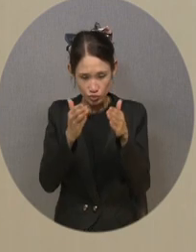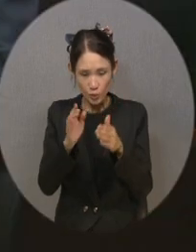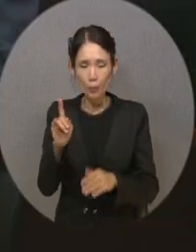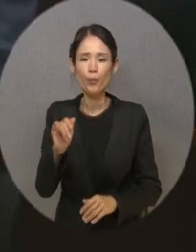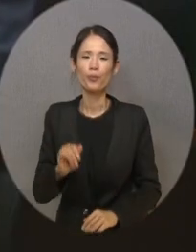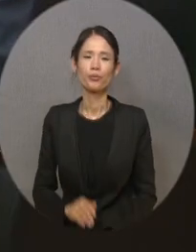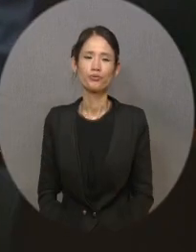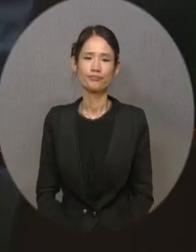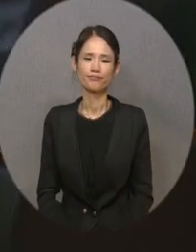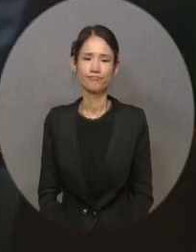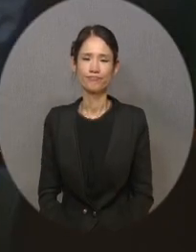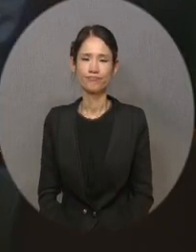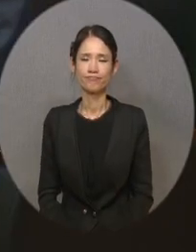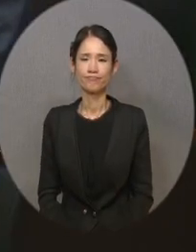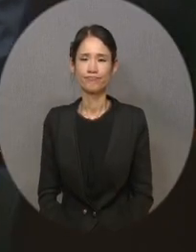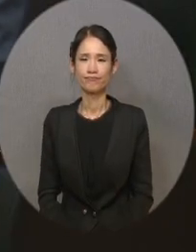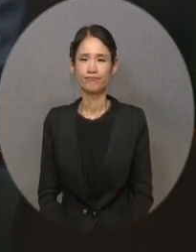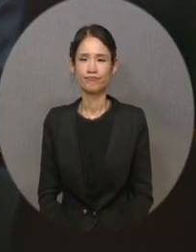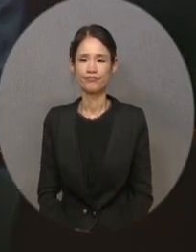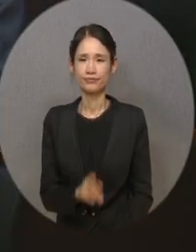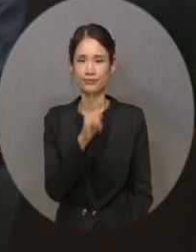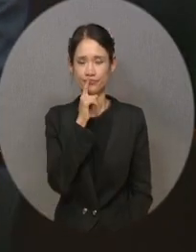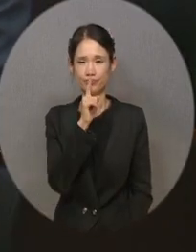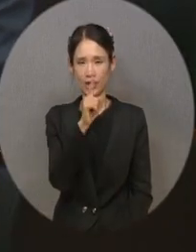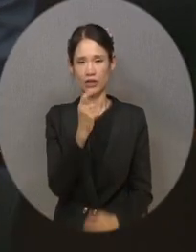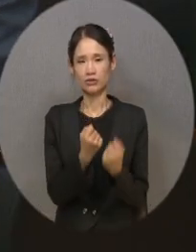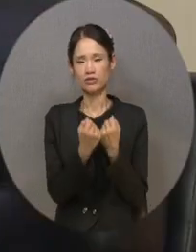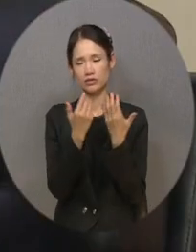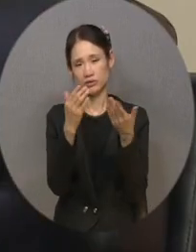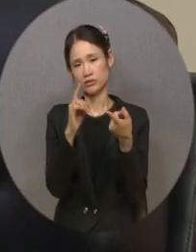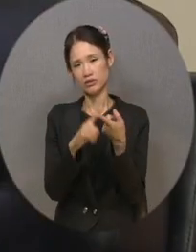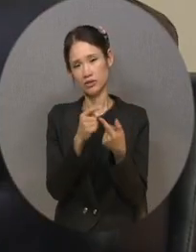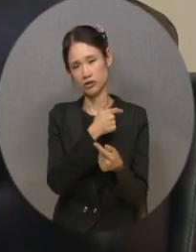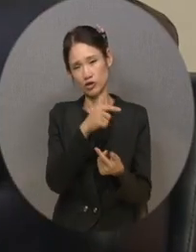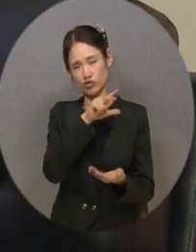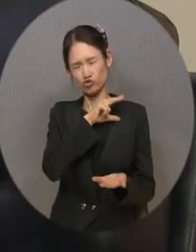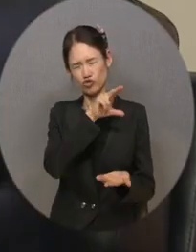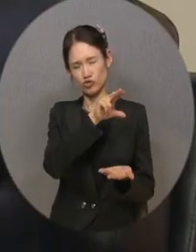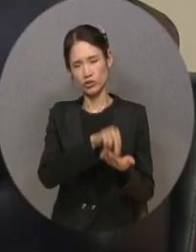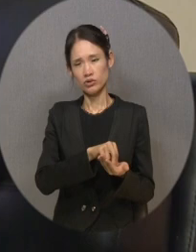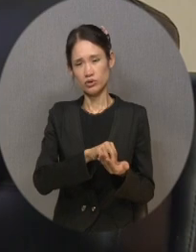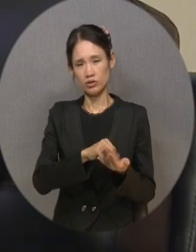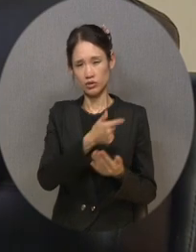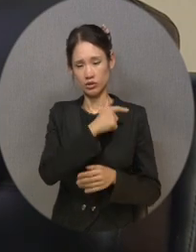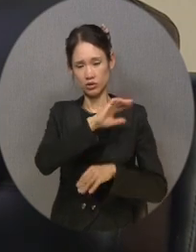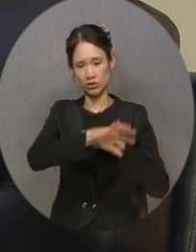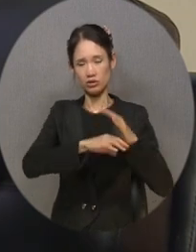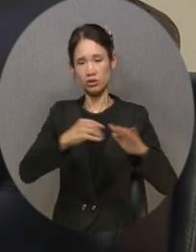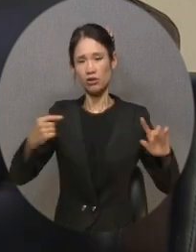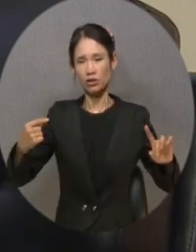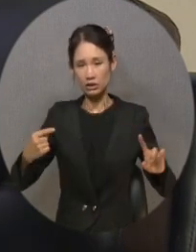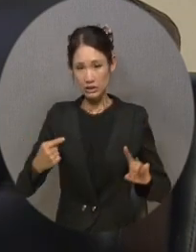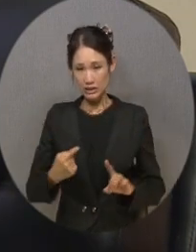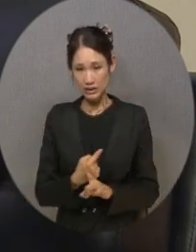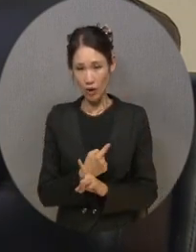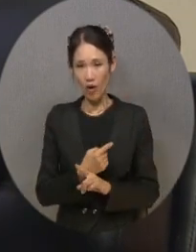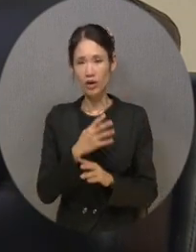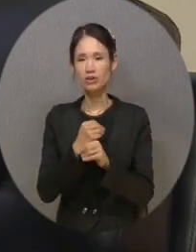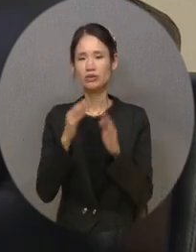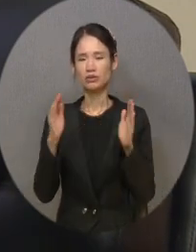있습니까? 이제 아까 제가 말씀드린 것처럼 그 대주제는 이런 대전환의